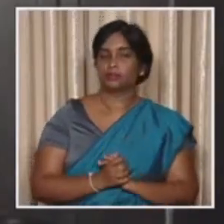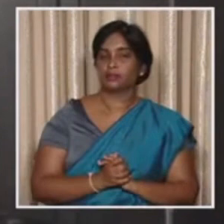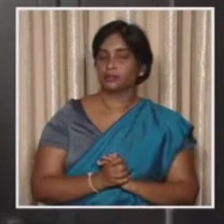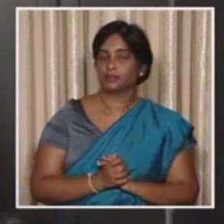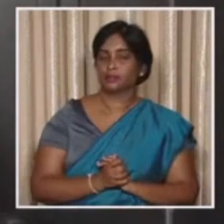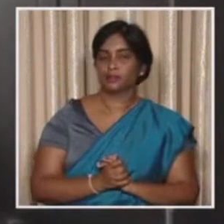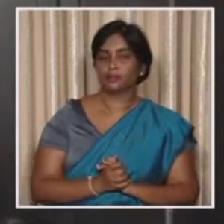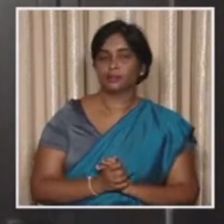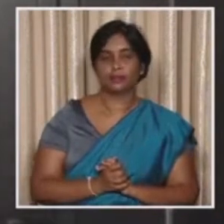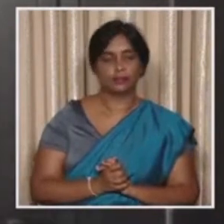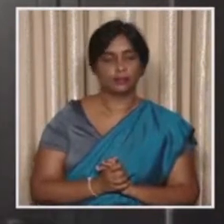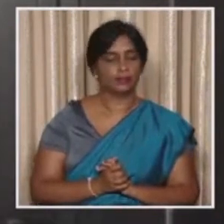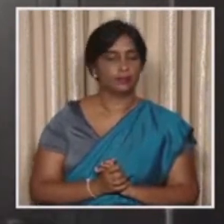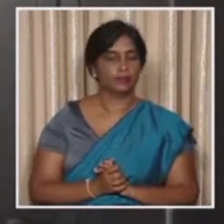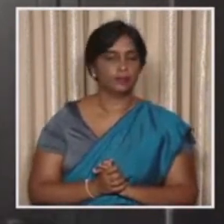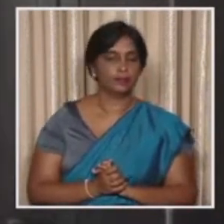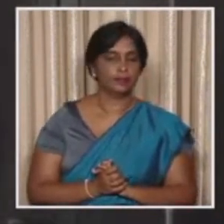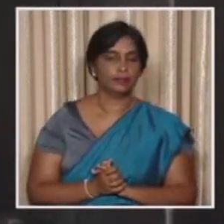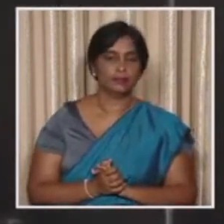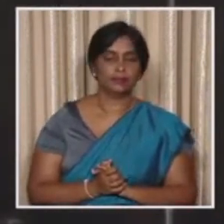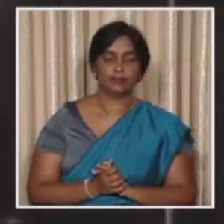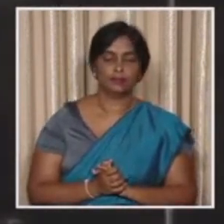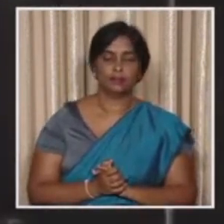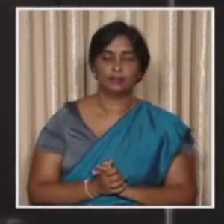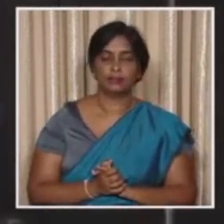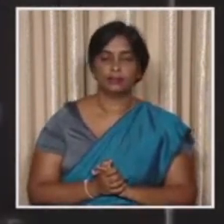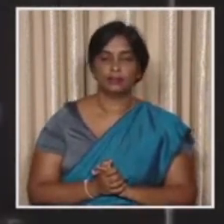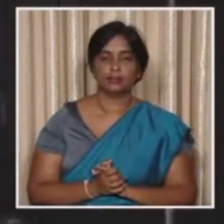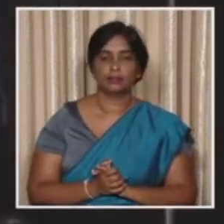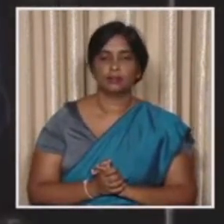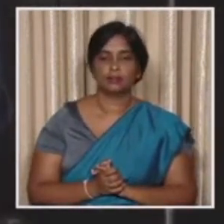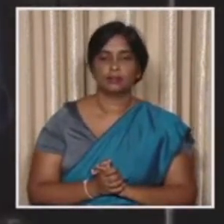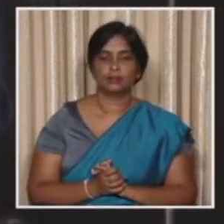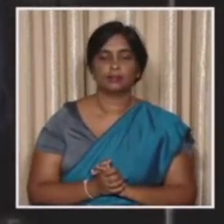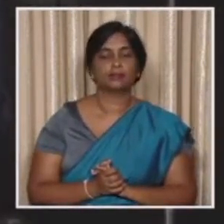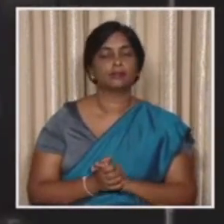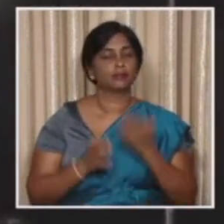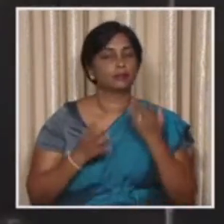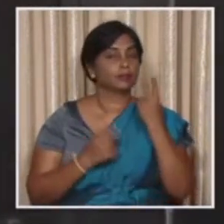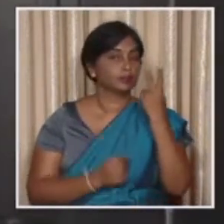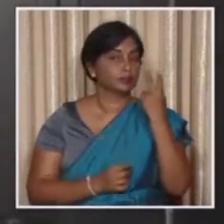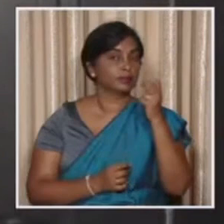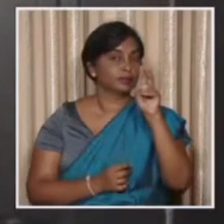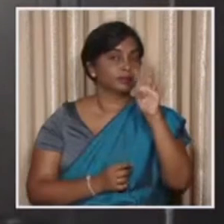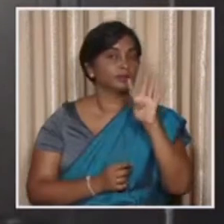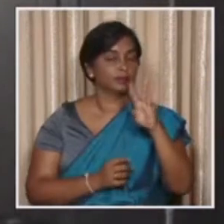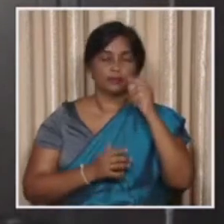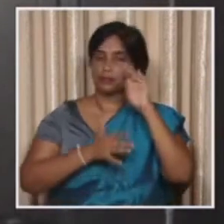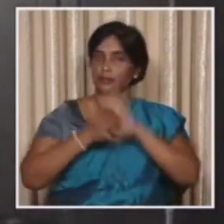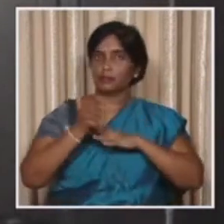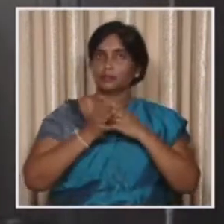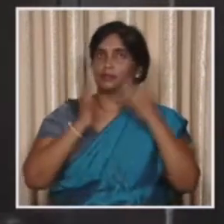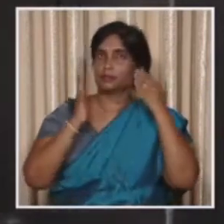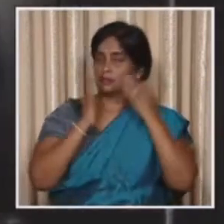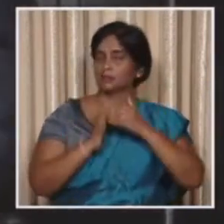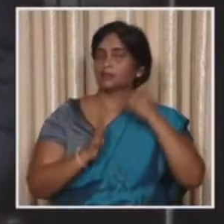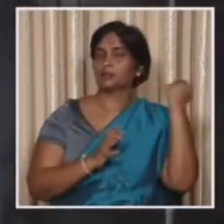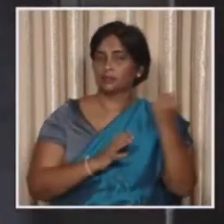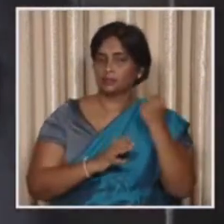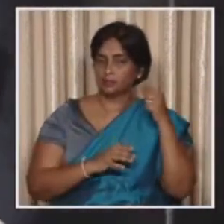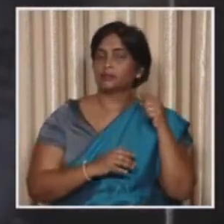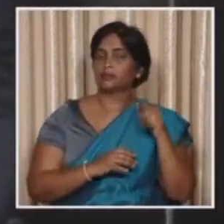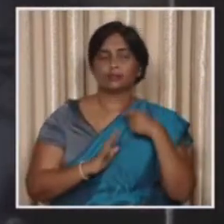இந்த 2024 வரவு செலவு திட்டம் தொடர்பாக நாங்கள் கூறுகின்ற போது இந்த